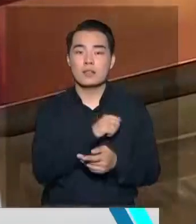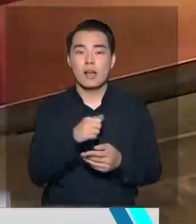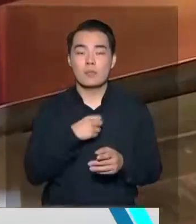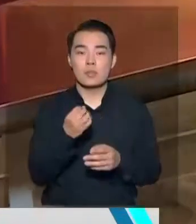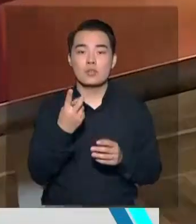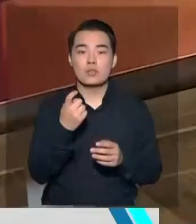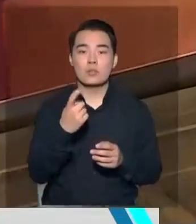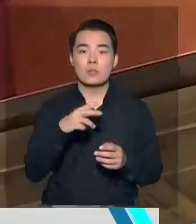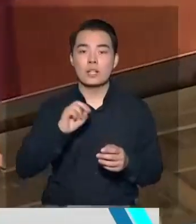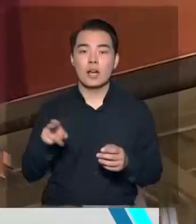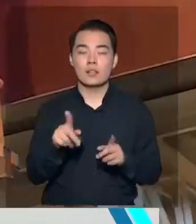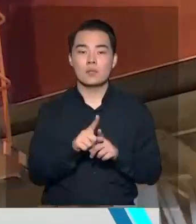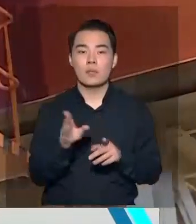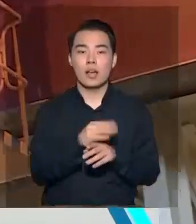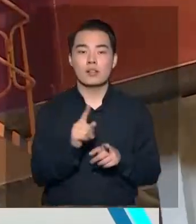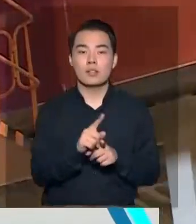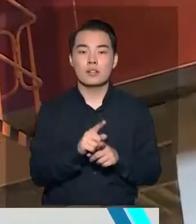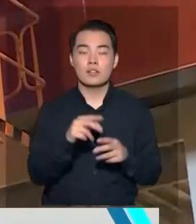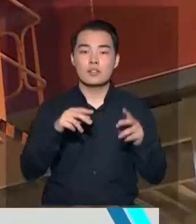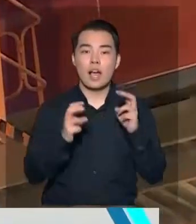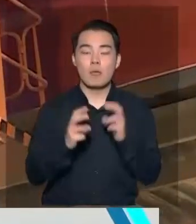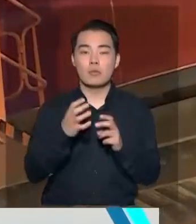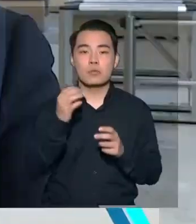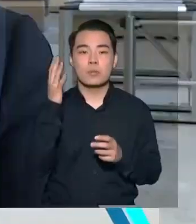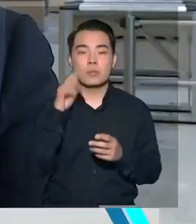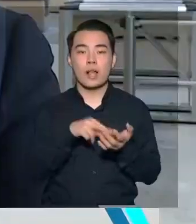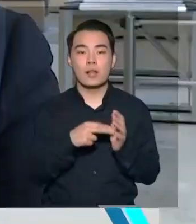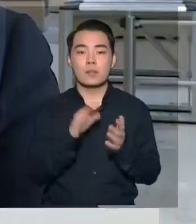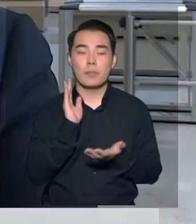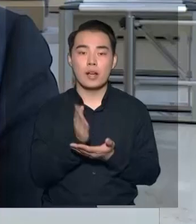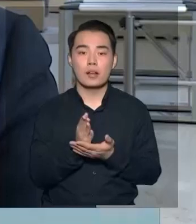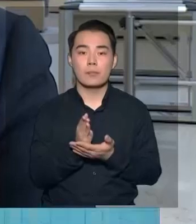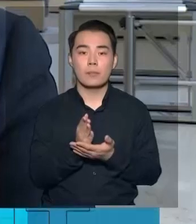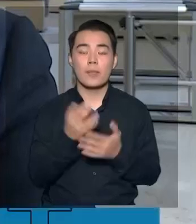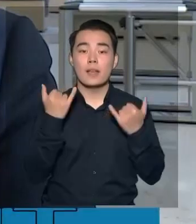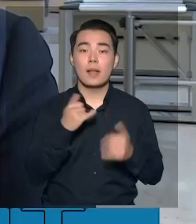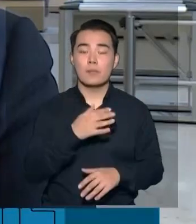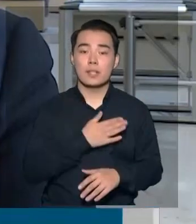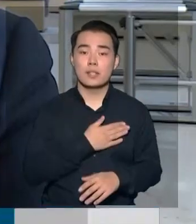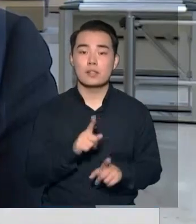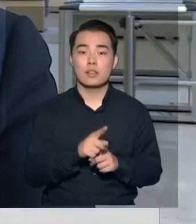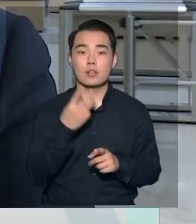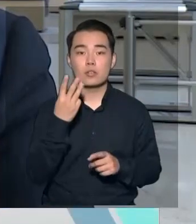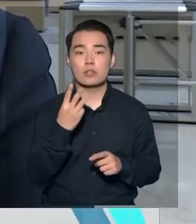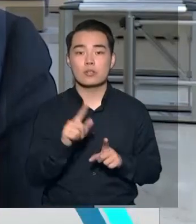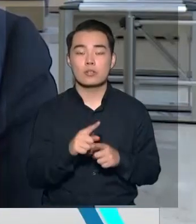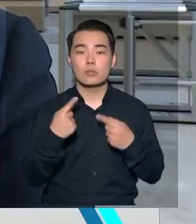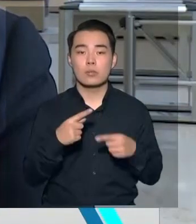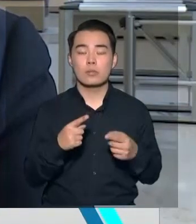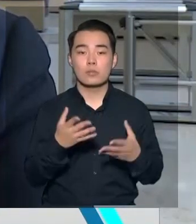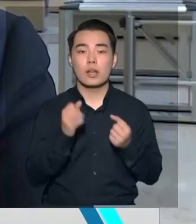100 миллиард теңге болатын 8 ілеспе зауыт құру жобасы пысықталып жатыр. Қазір бізде 3 инвестор табылып